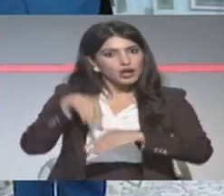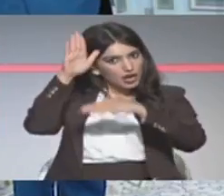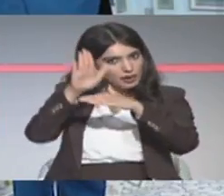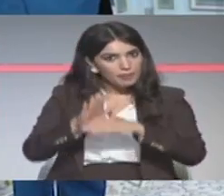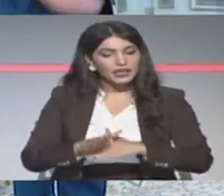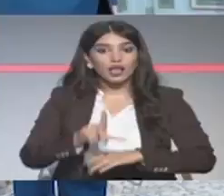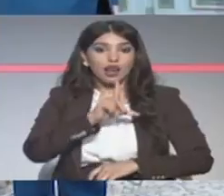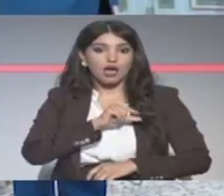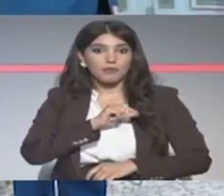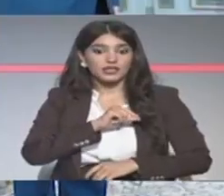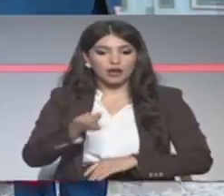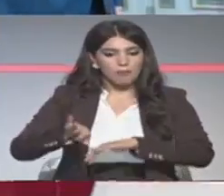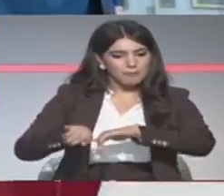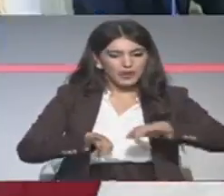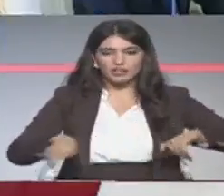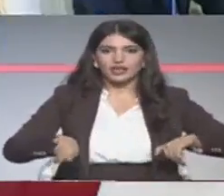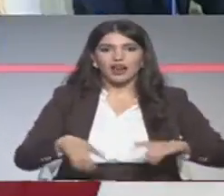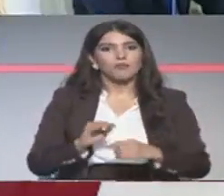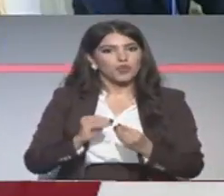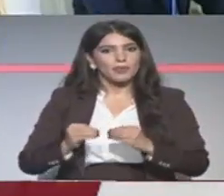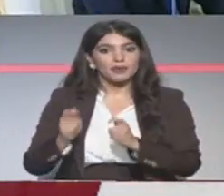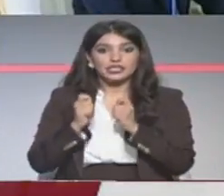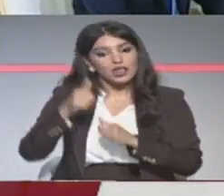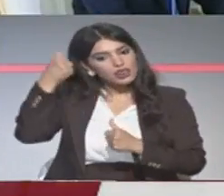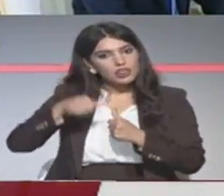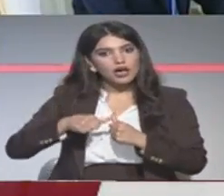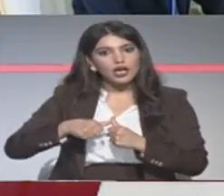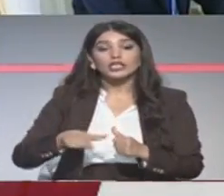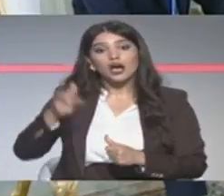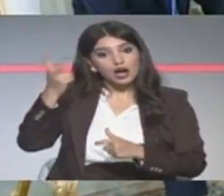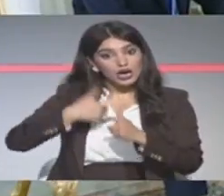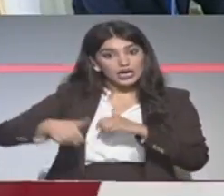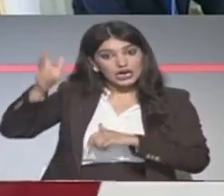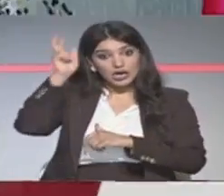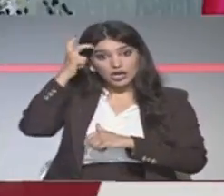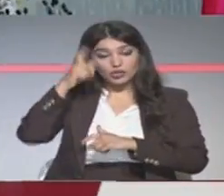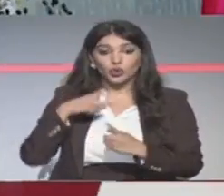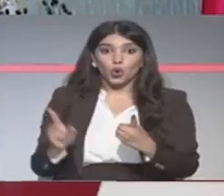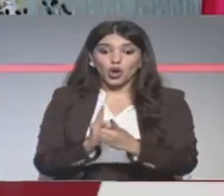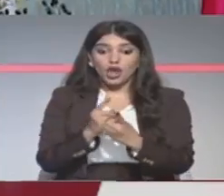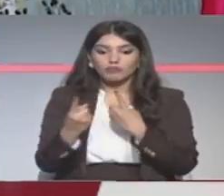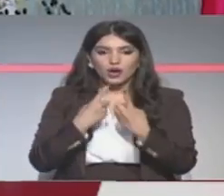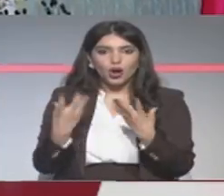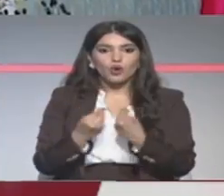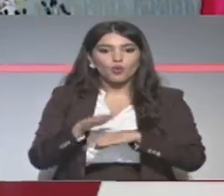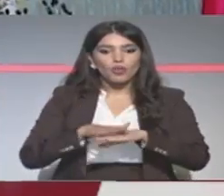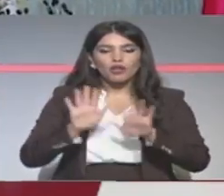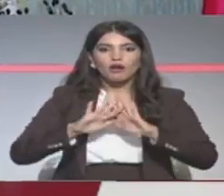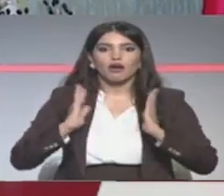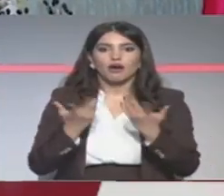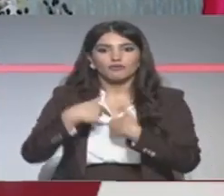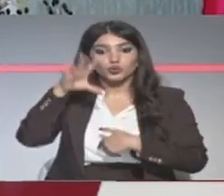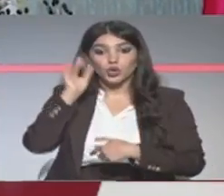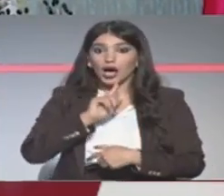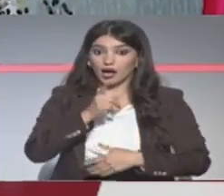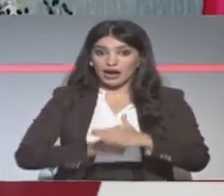الأمني عن التجاذبات السياسية. وذكرت رئاسة الجمهورية أن اللقاء تمحور حول الوضع العام بالبلاد، مشيرة إلى أن